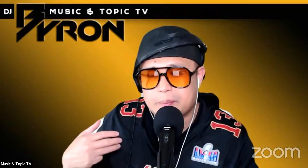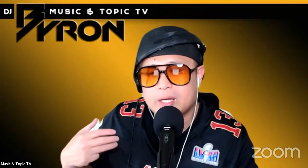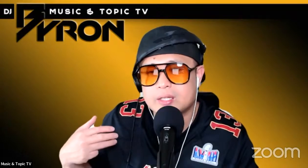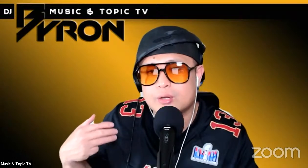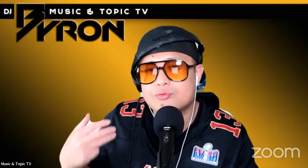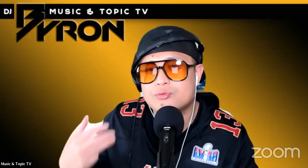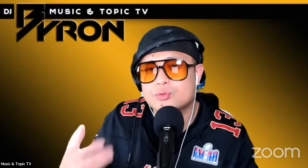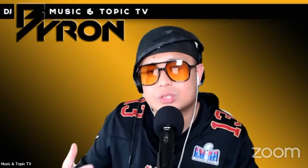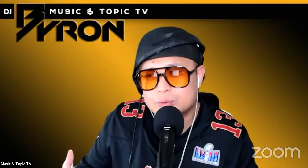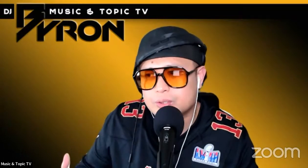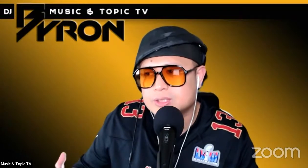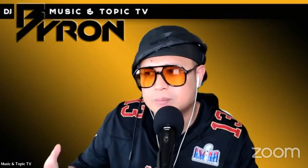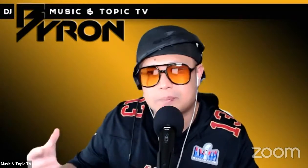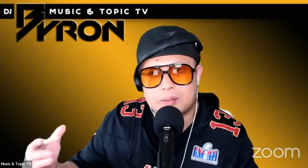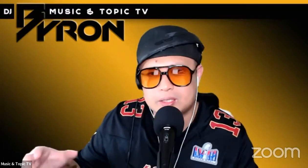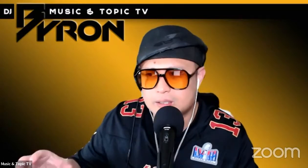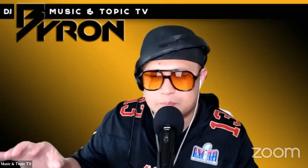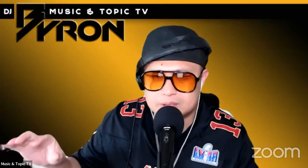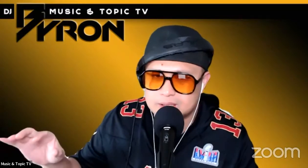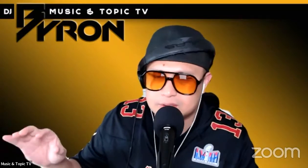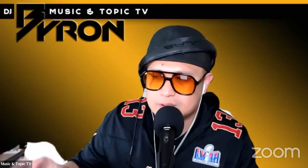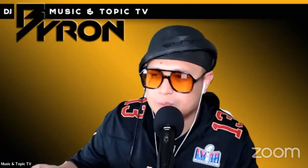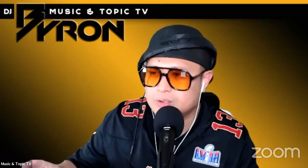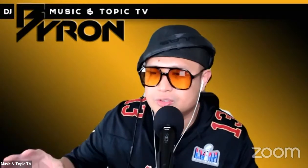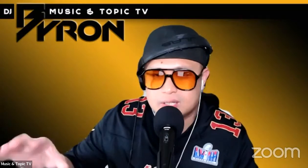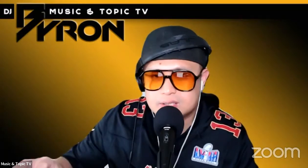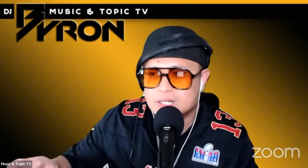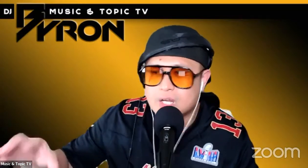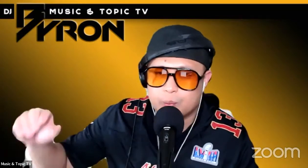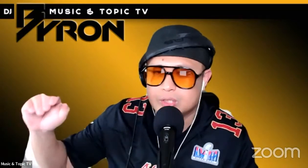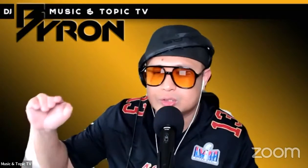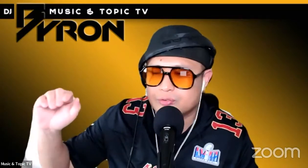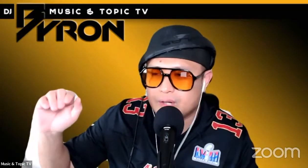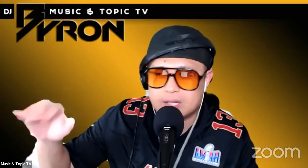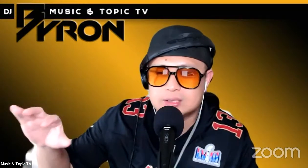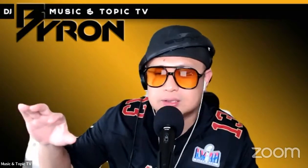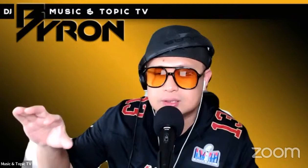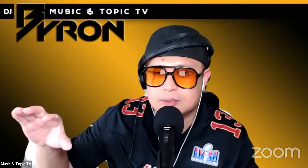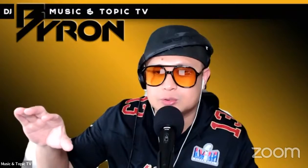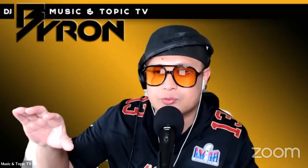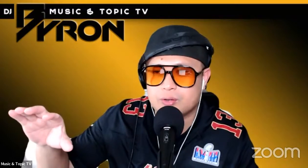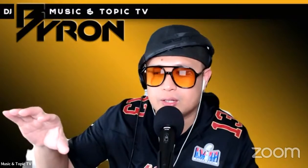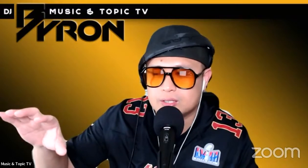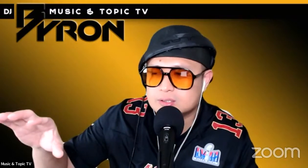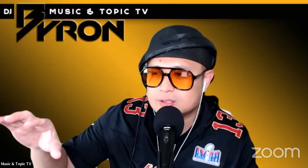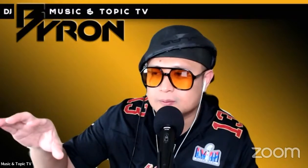because nagpapakita ng force ang US, nagpapakita ng presensya niyan with their jets, with their surveillance,